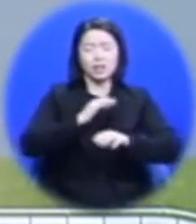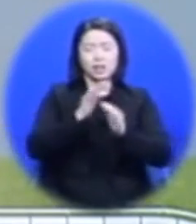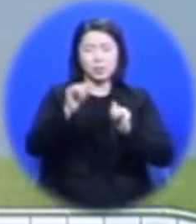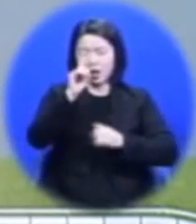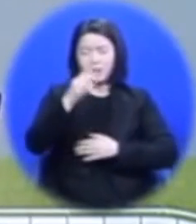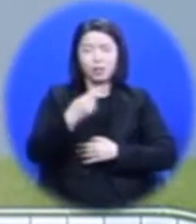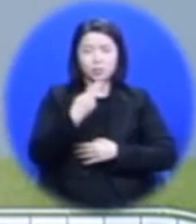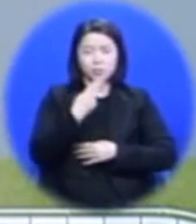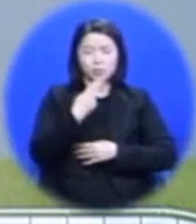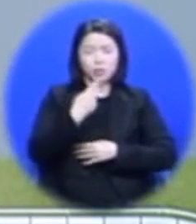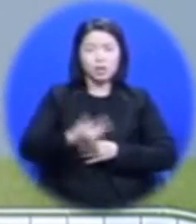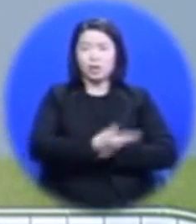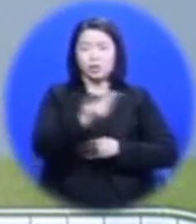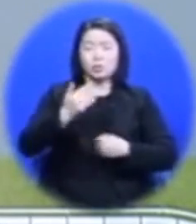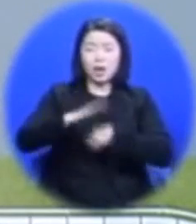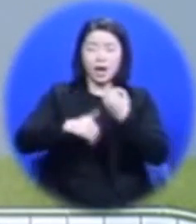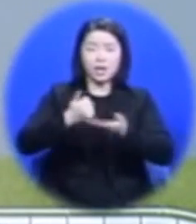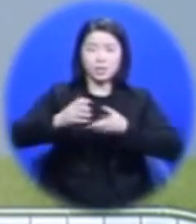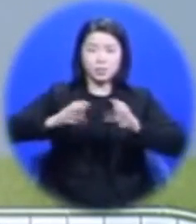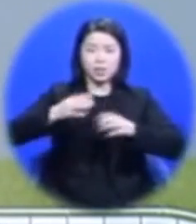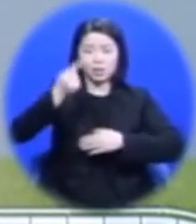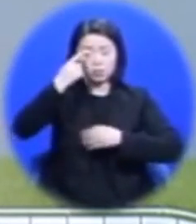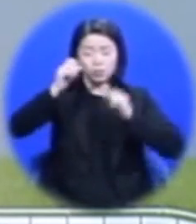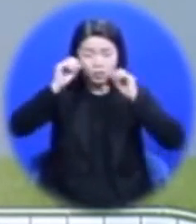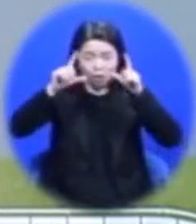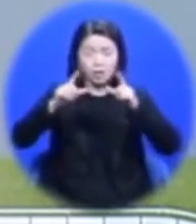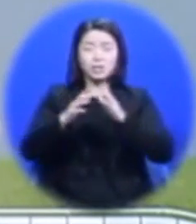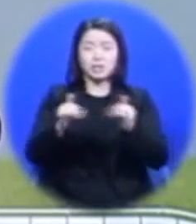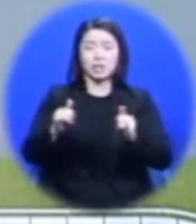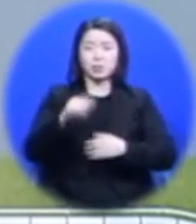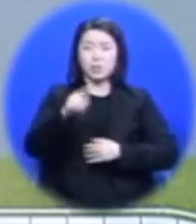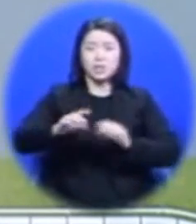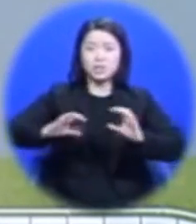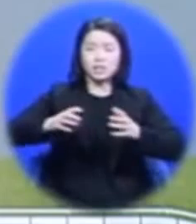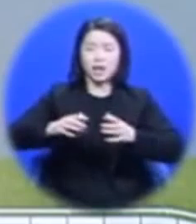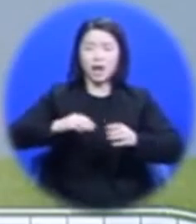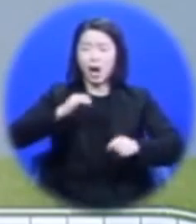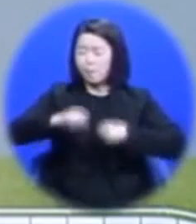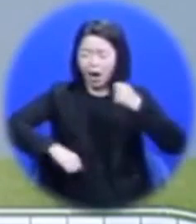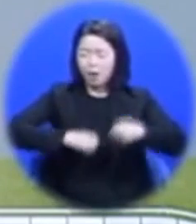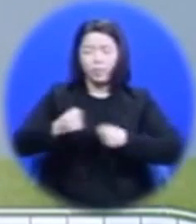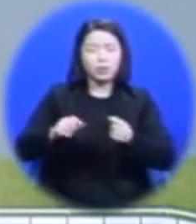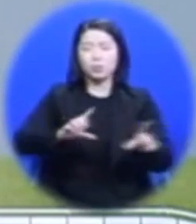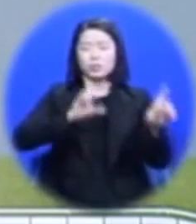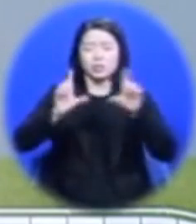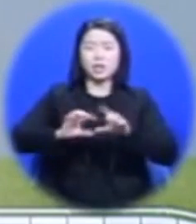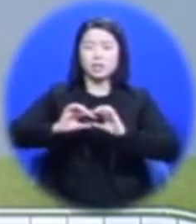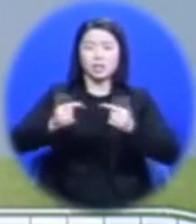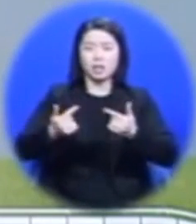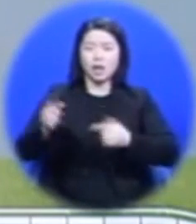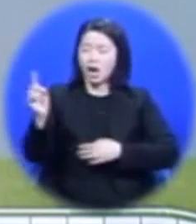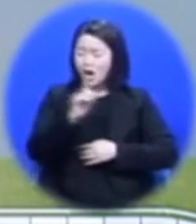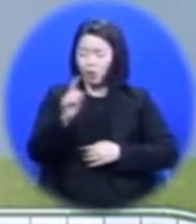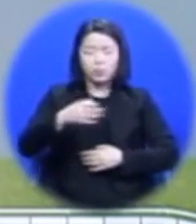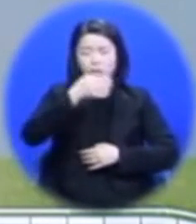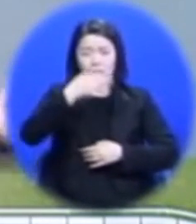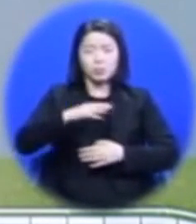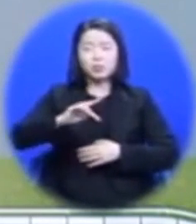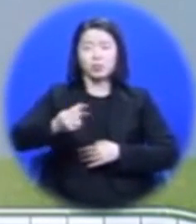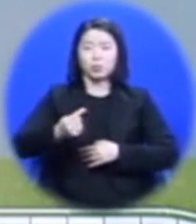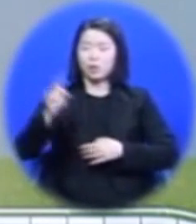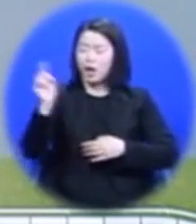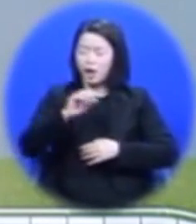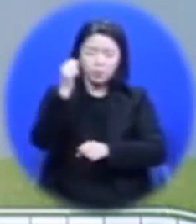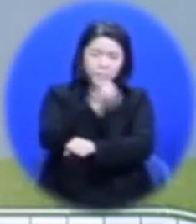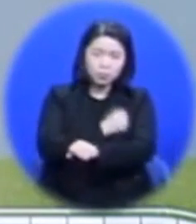여러분, 하나님의 나라가 눈에 열린 사람은 이 세상 절대로 함부로 안 삽니다. 아무리 힘들어도, 아무리